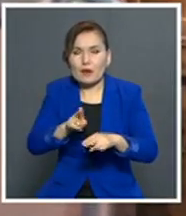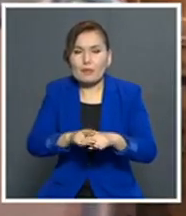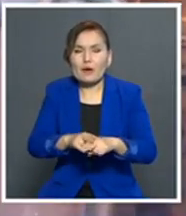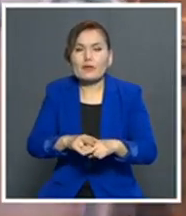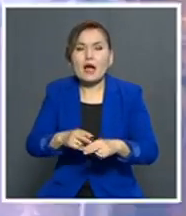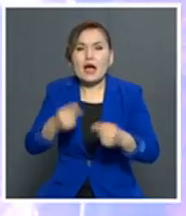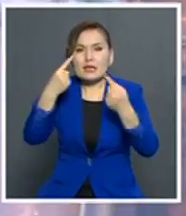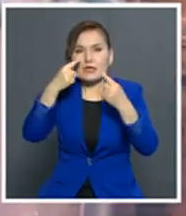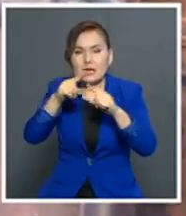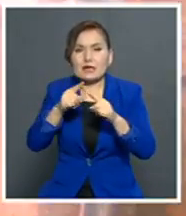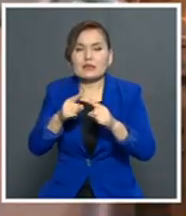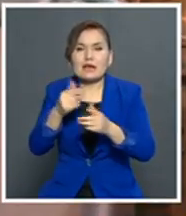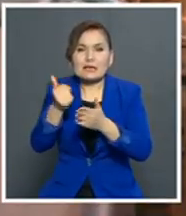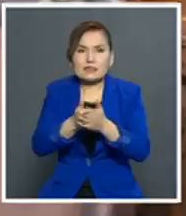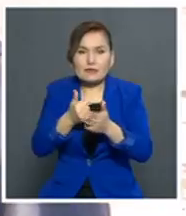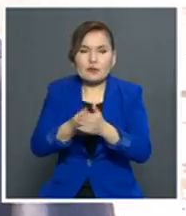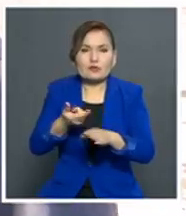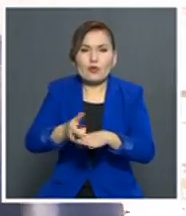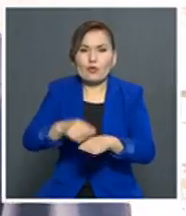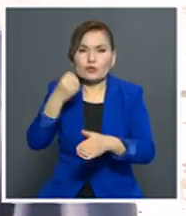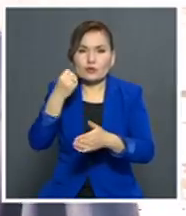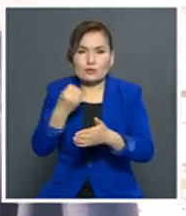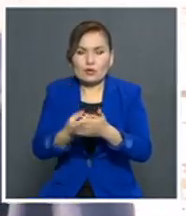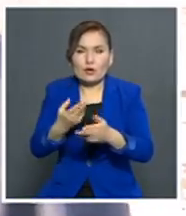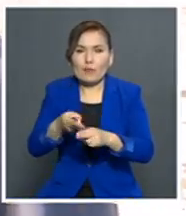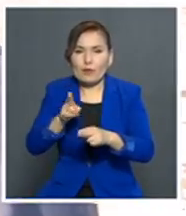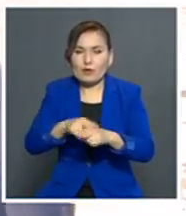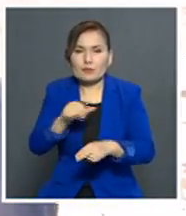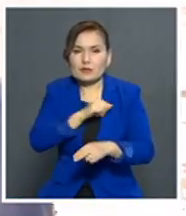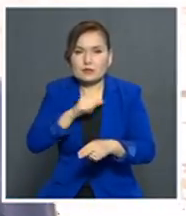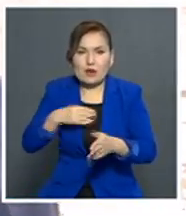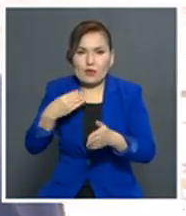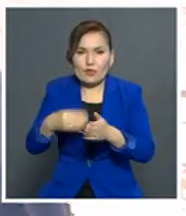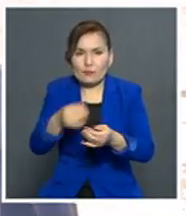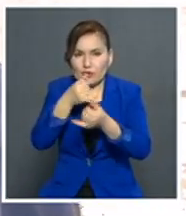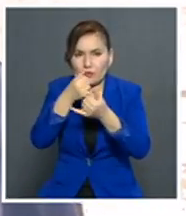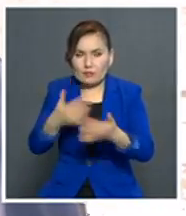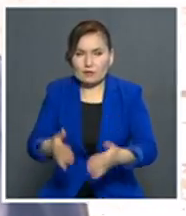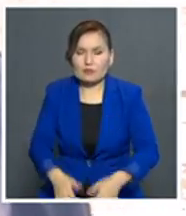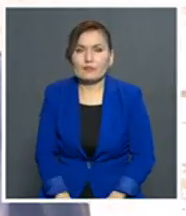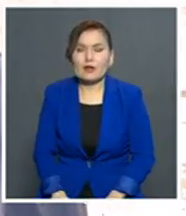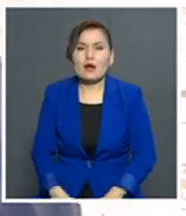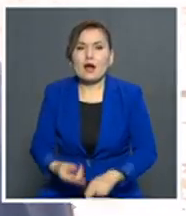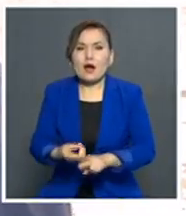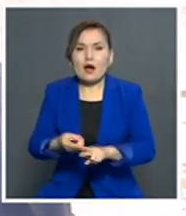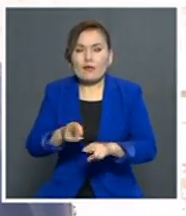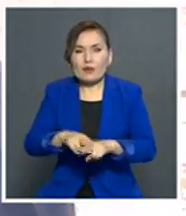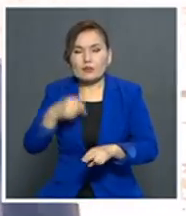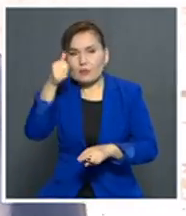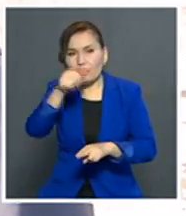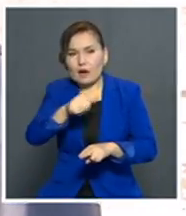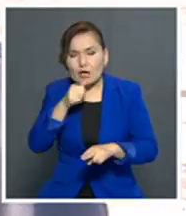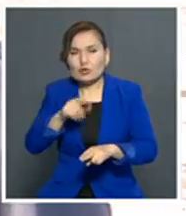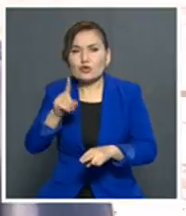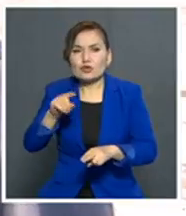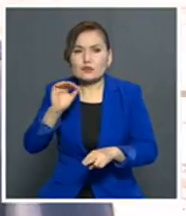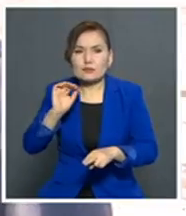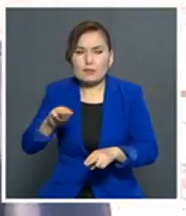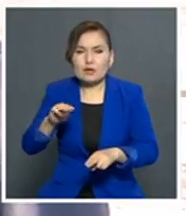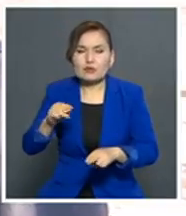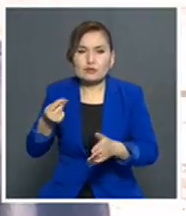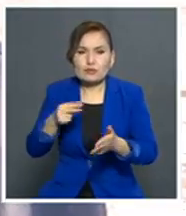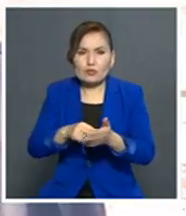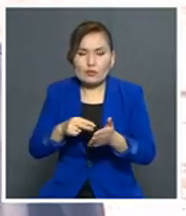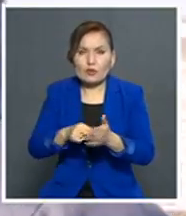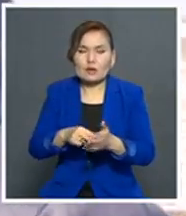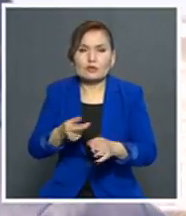үкімет көмегіне жүгінбеске амал жоқ. Былтыр 60 мың болса, осы жыл 90 мың. Кейбір жерде 100 мың.